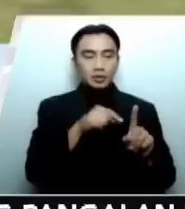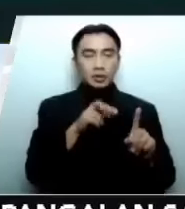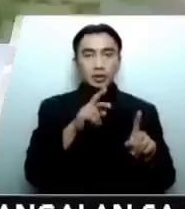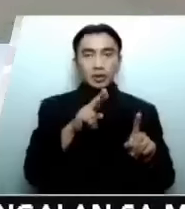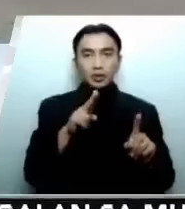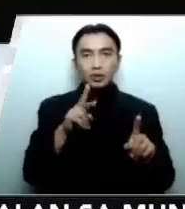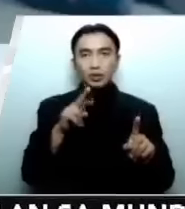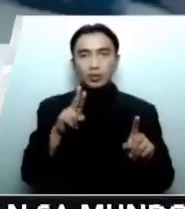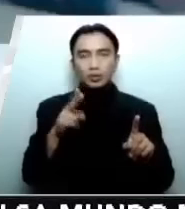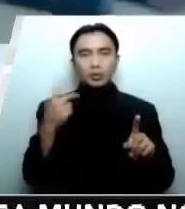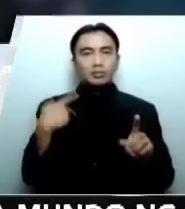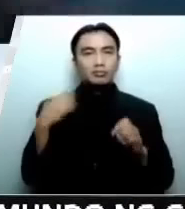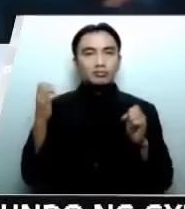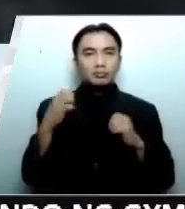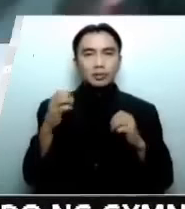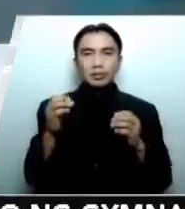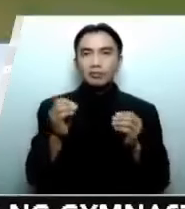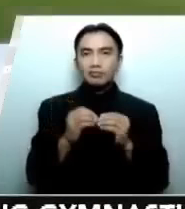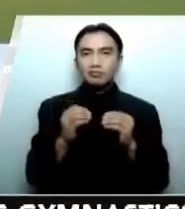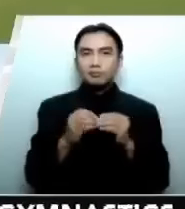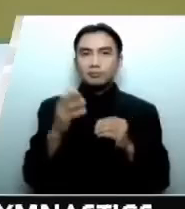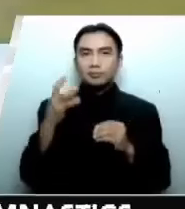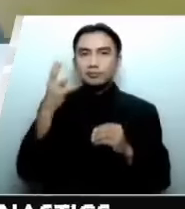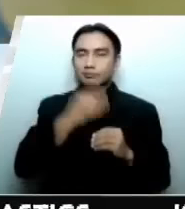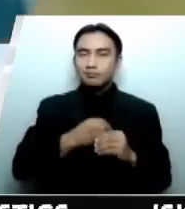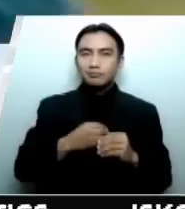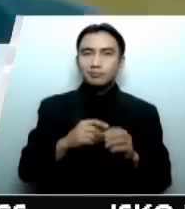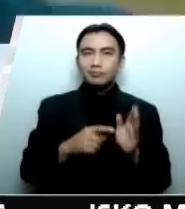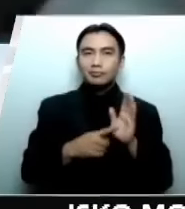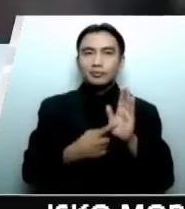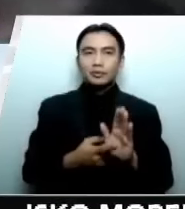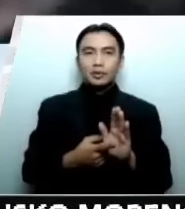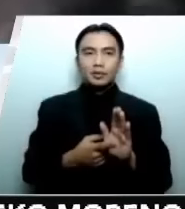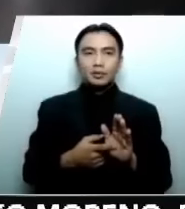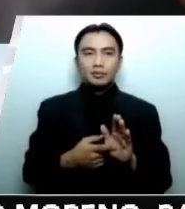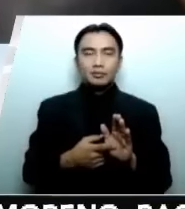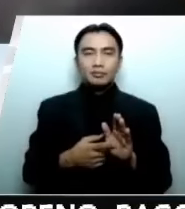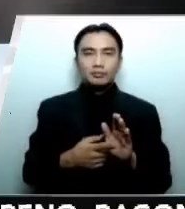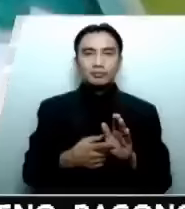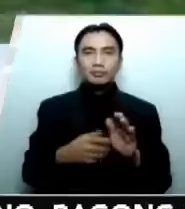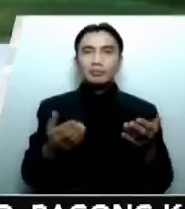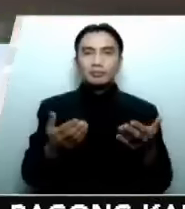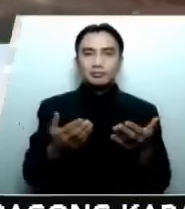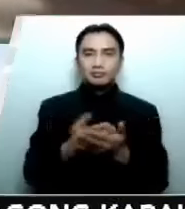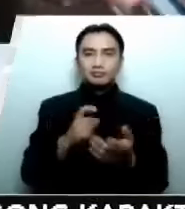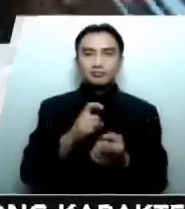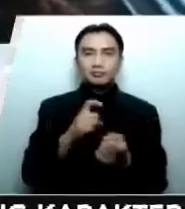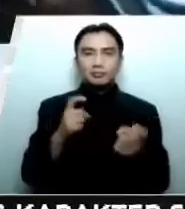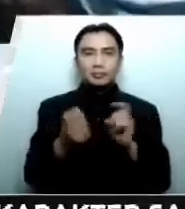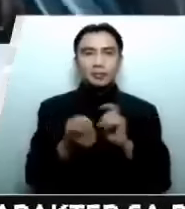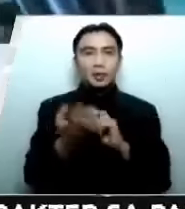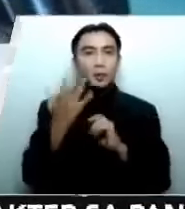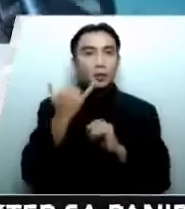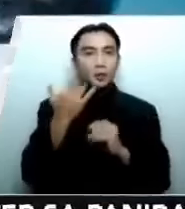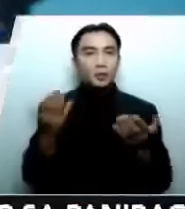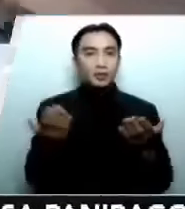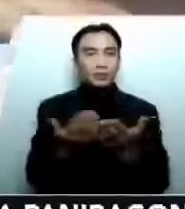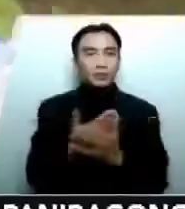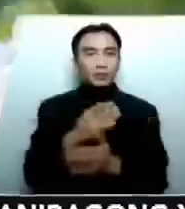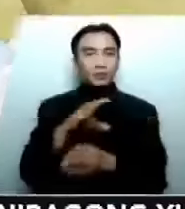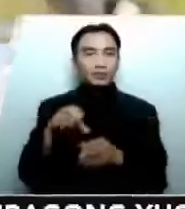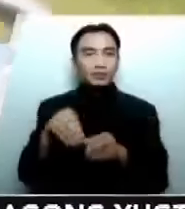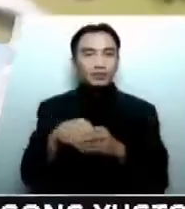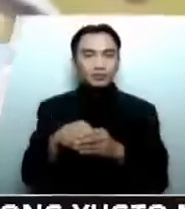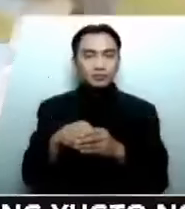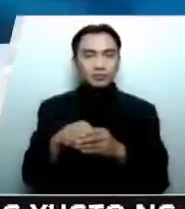mas malalaking eksena at pagbabago sa pagbubukas ng bagong yugto. May mga bagong karakter din daw na makikilala.